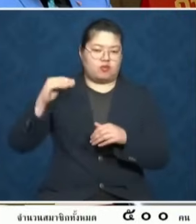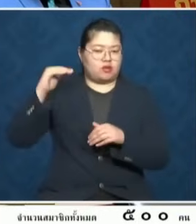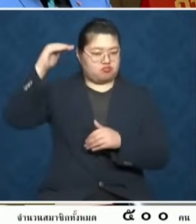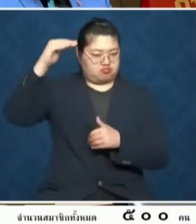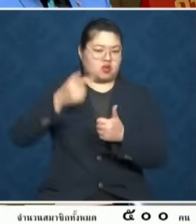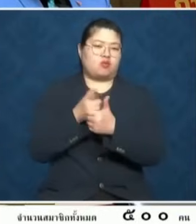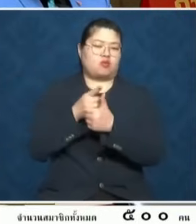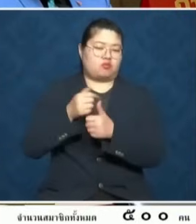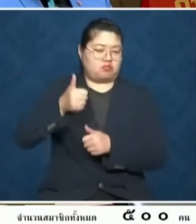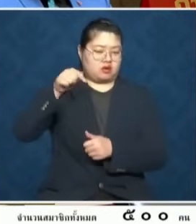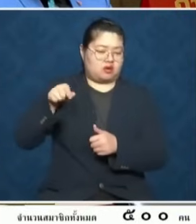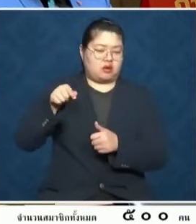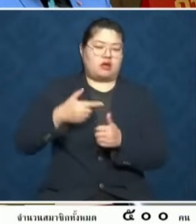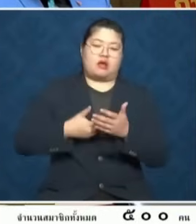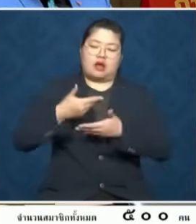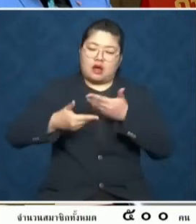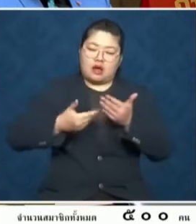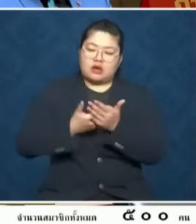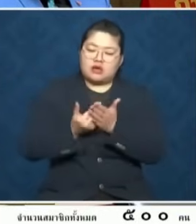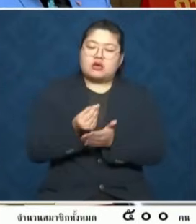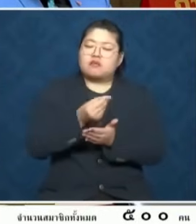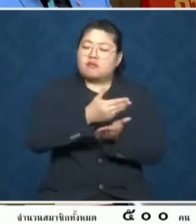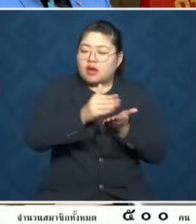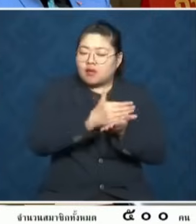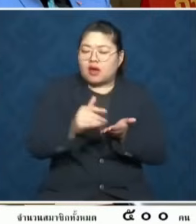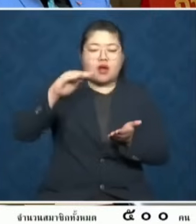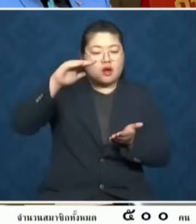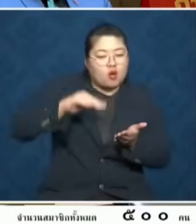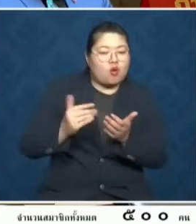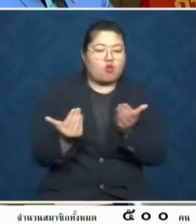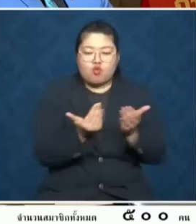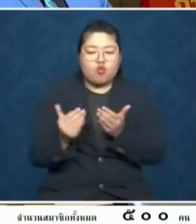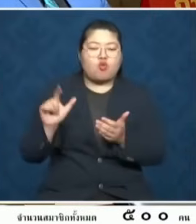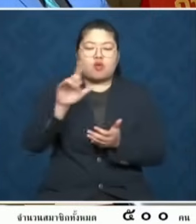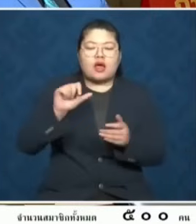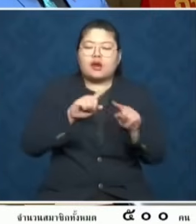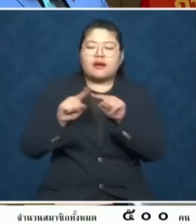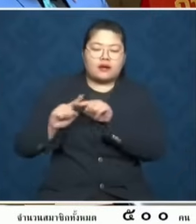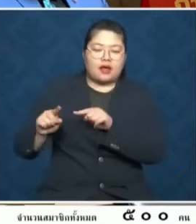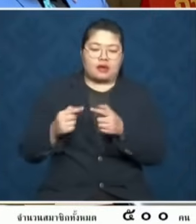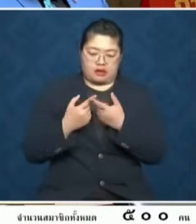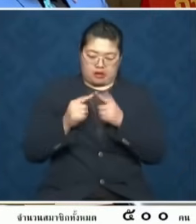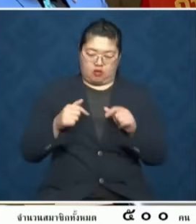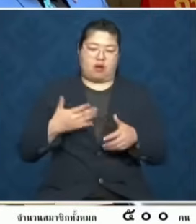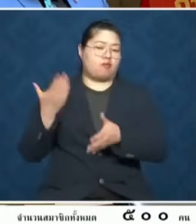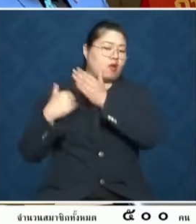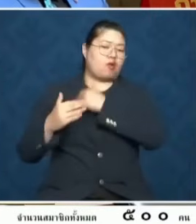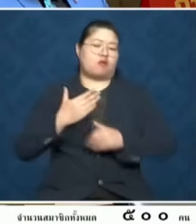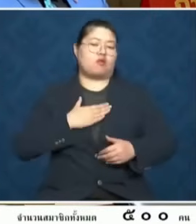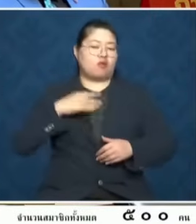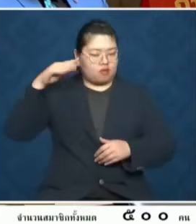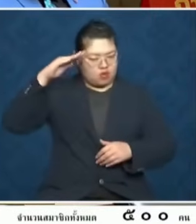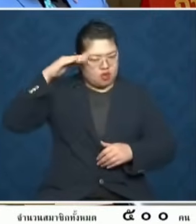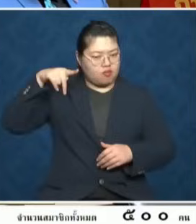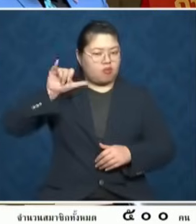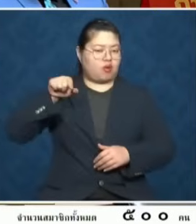ชายให้ลูกๆและให้ญาติพี่น้องทำให้ไม่ปรากฏบัญชีทรัพย์สินของตนเองดังนั้นใน